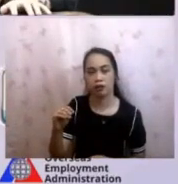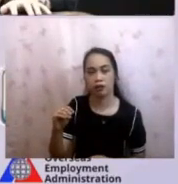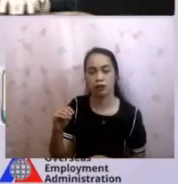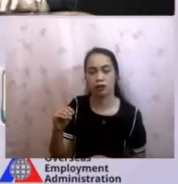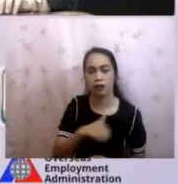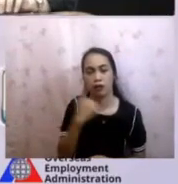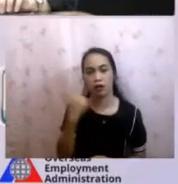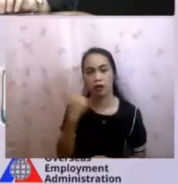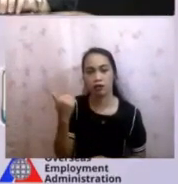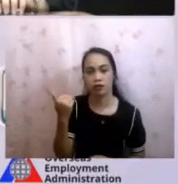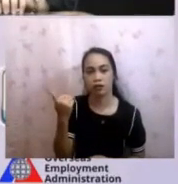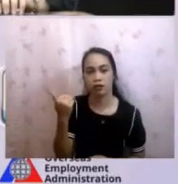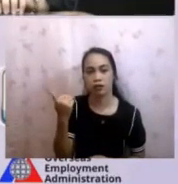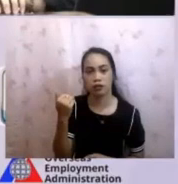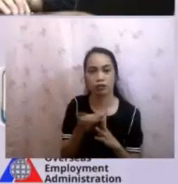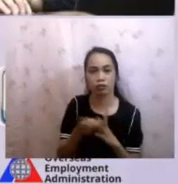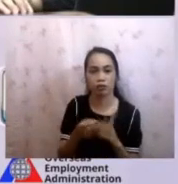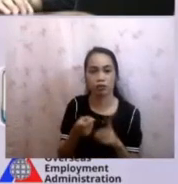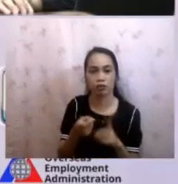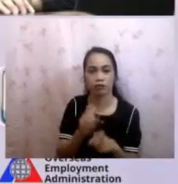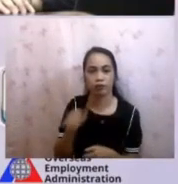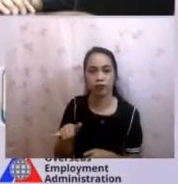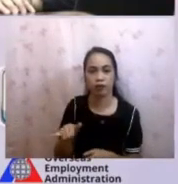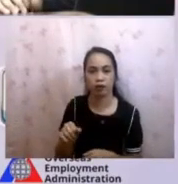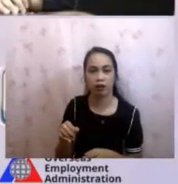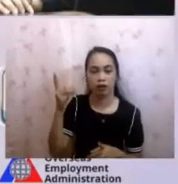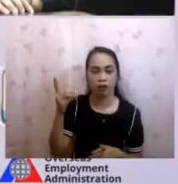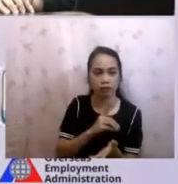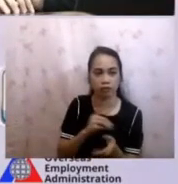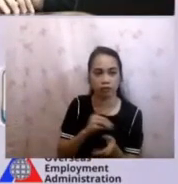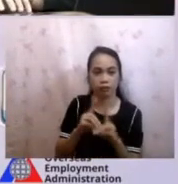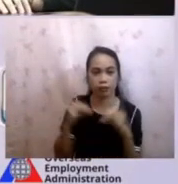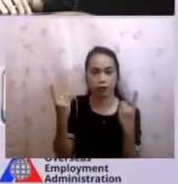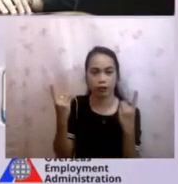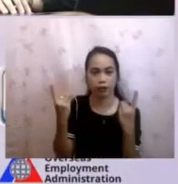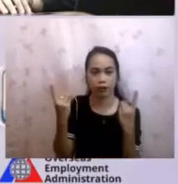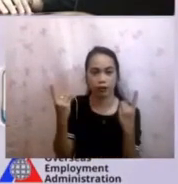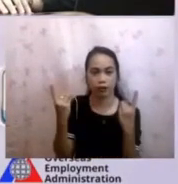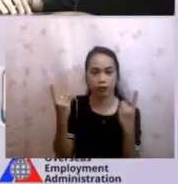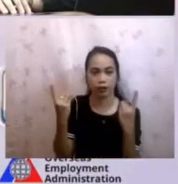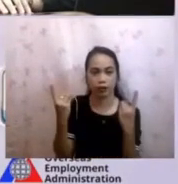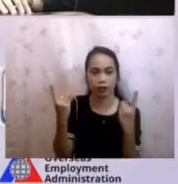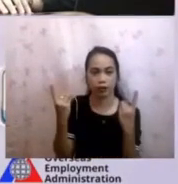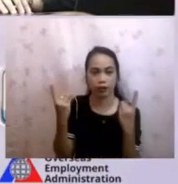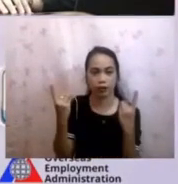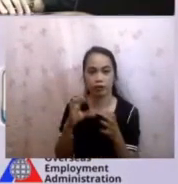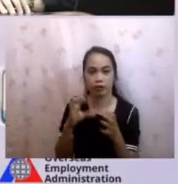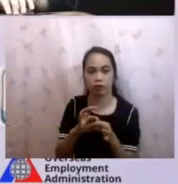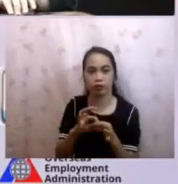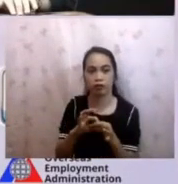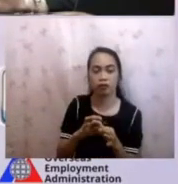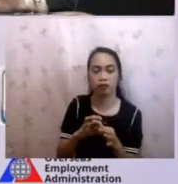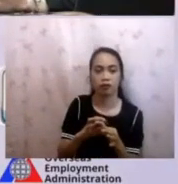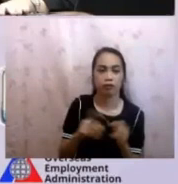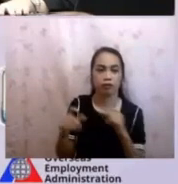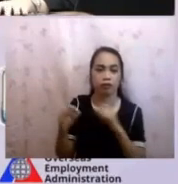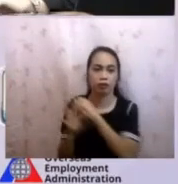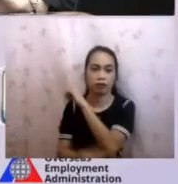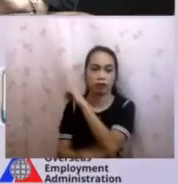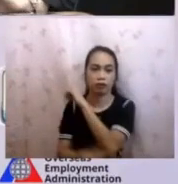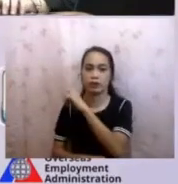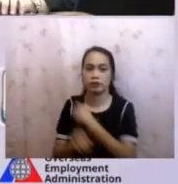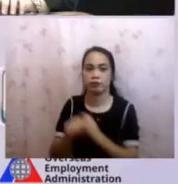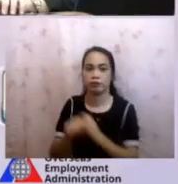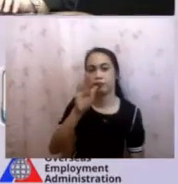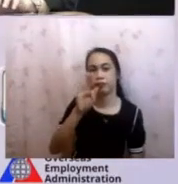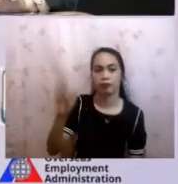or kana si civil service, or application for driver's license from LTO. So, meaning,